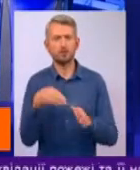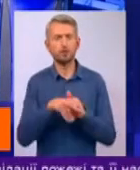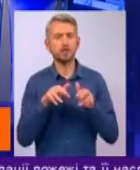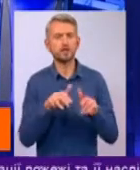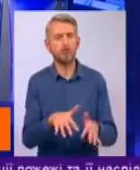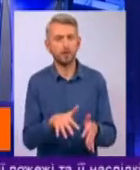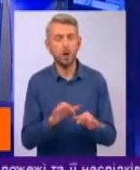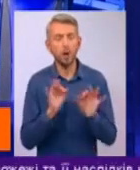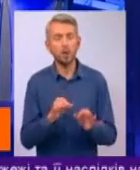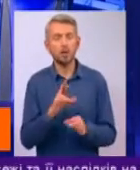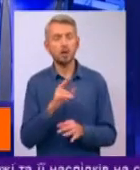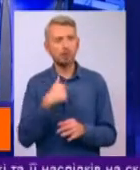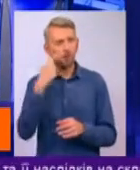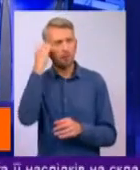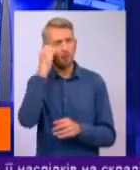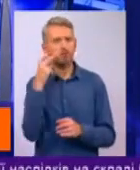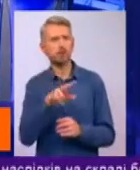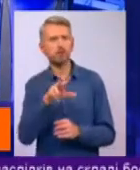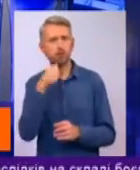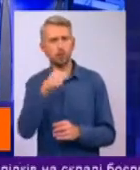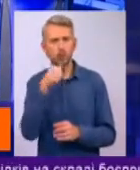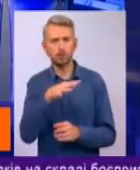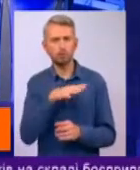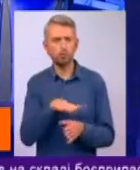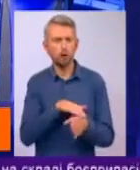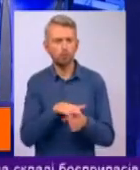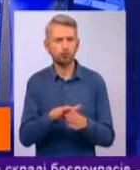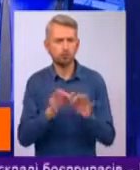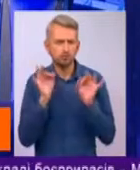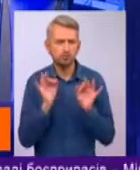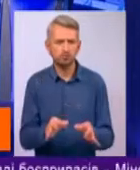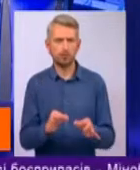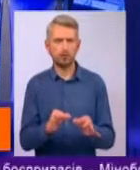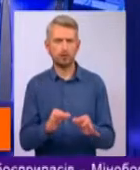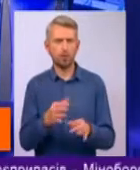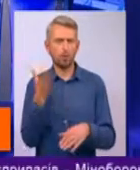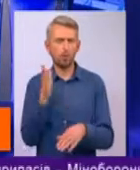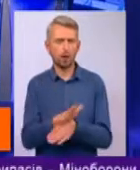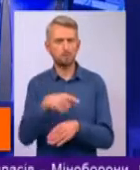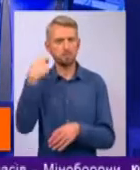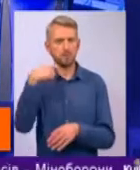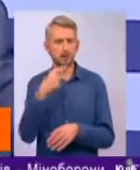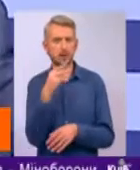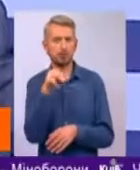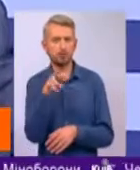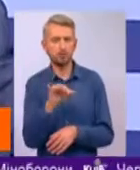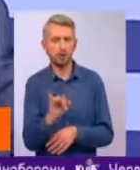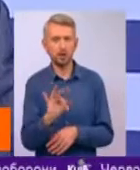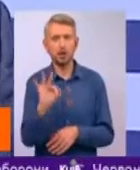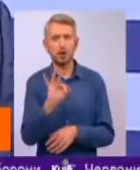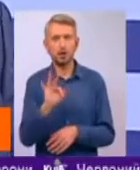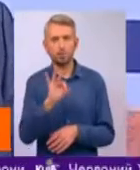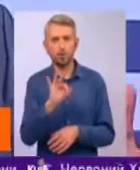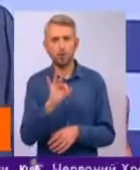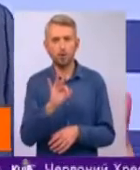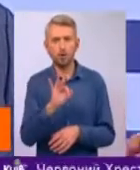справ. Хоча я пам'ятаю, що в 2003 році був абсолютно розумний і конструктивний указ президента тоді Кучми про